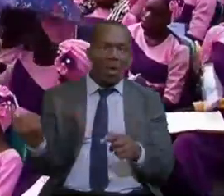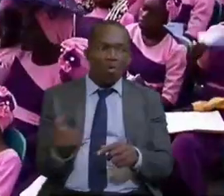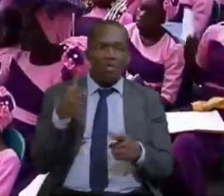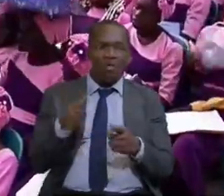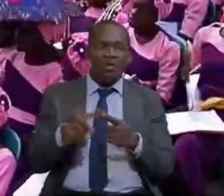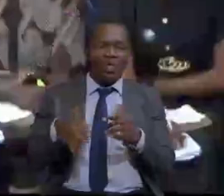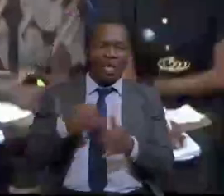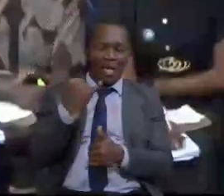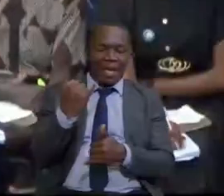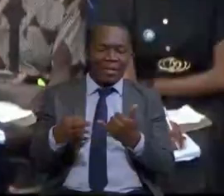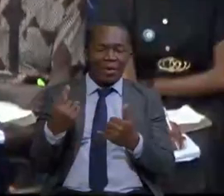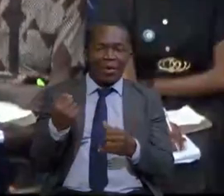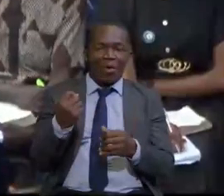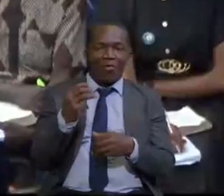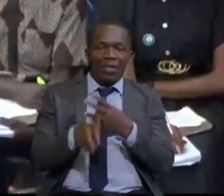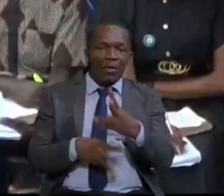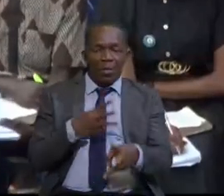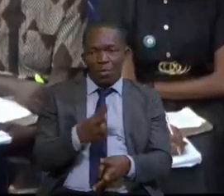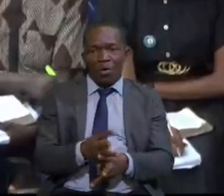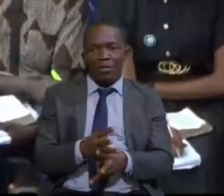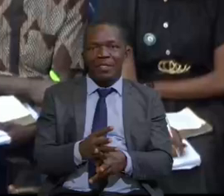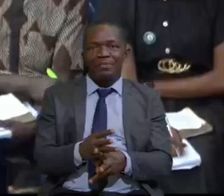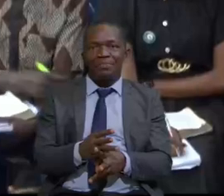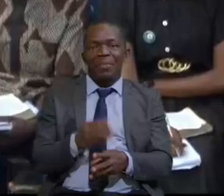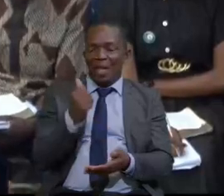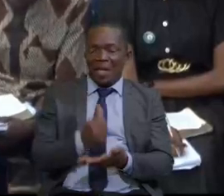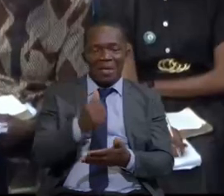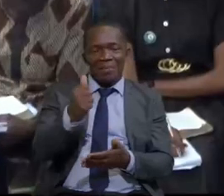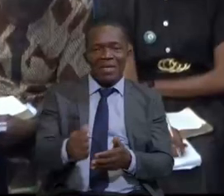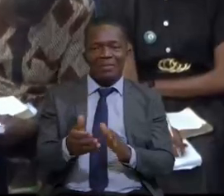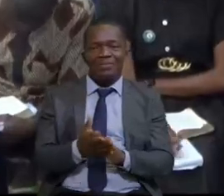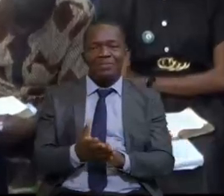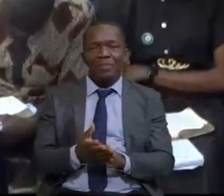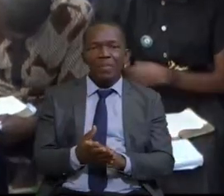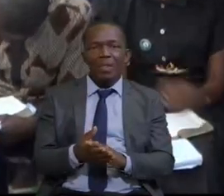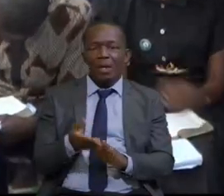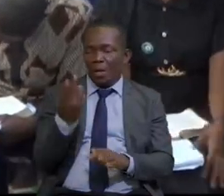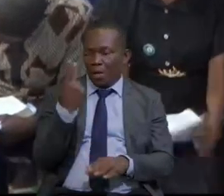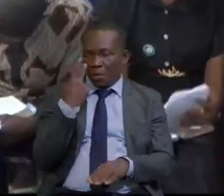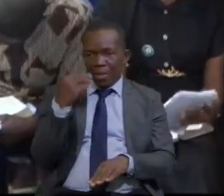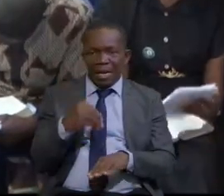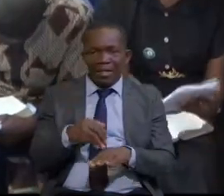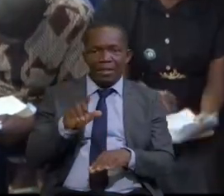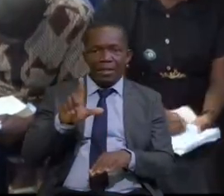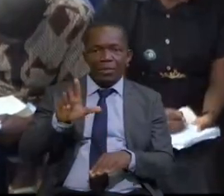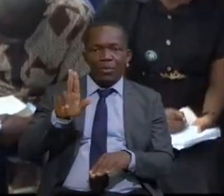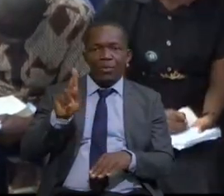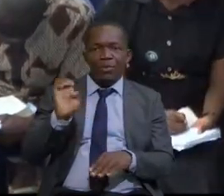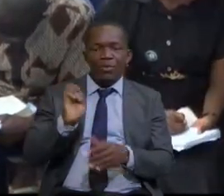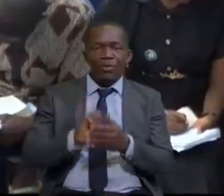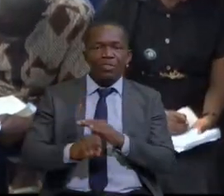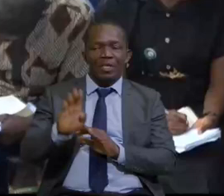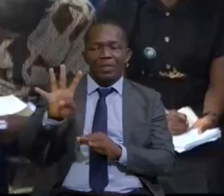Et le peuple de Dieu dit Amen. En Luc chapitre 4, Luc chapitre 4,